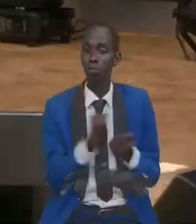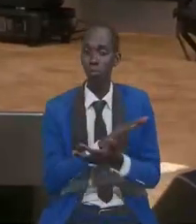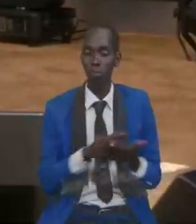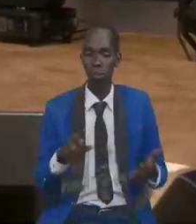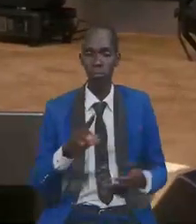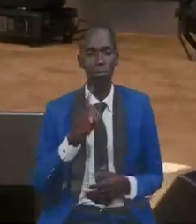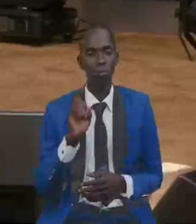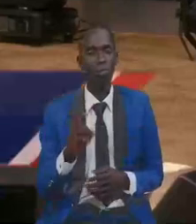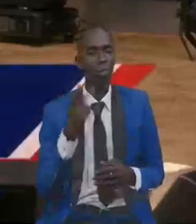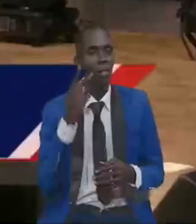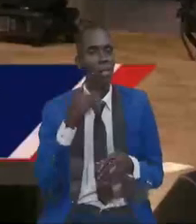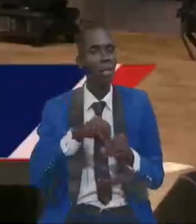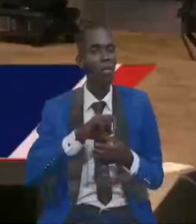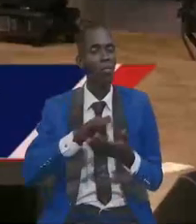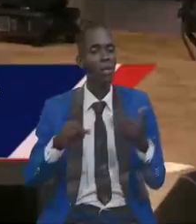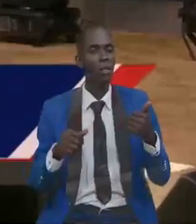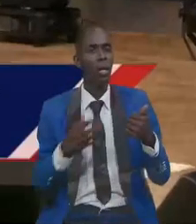Verset 10,